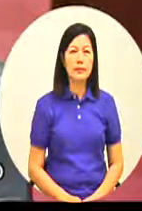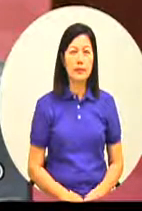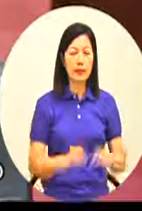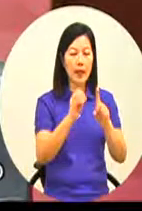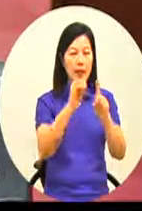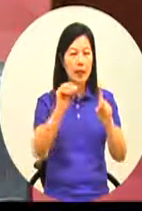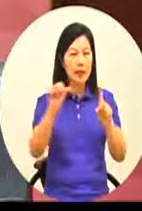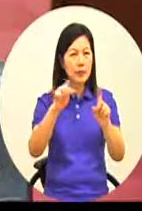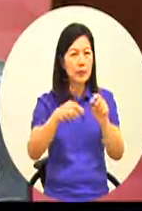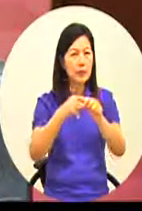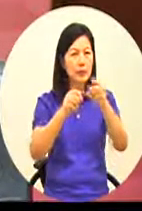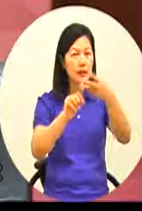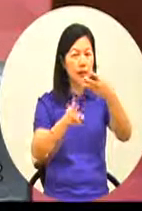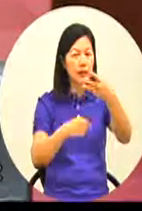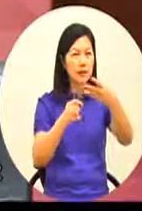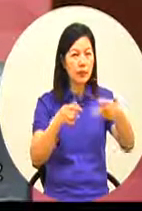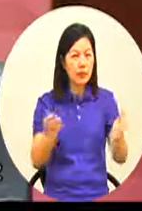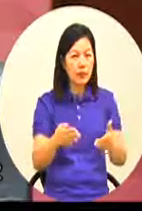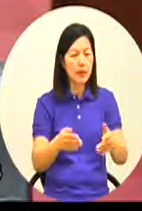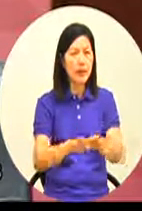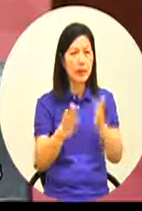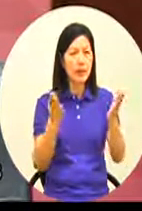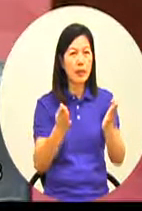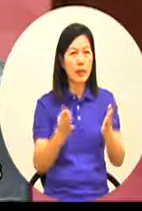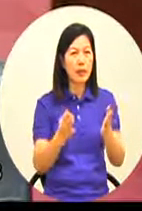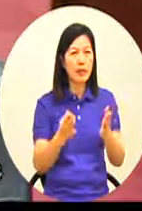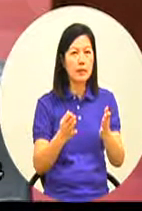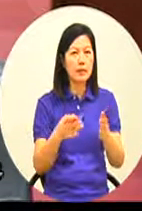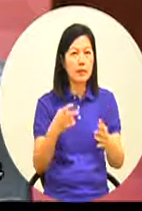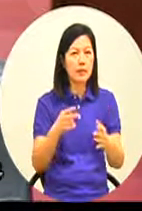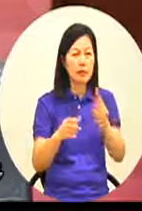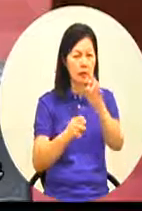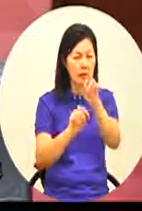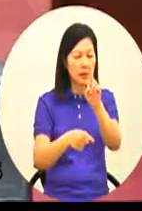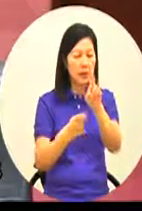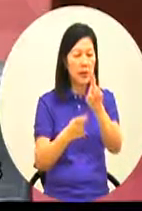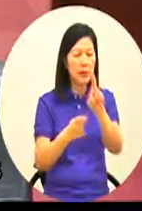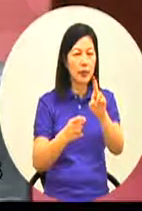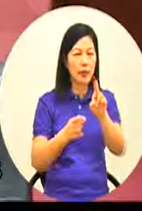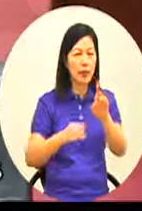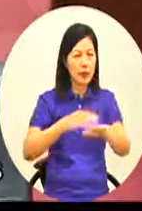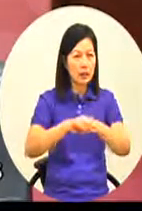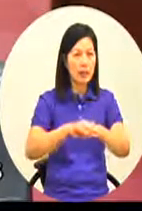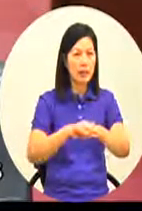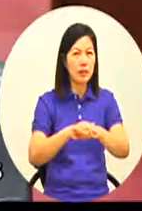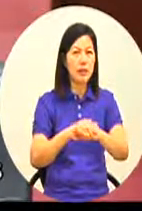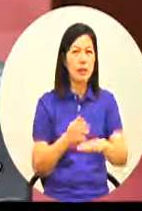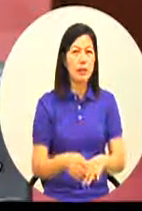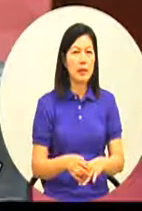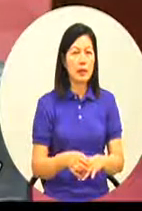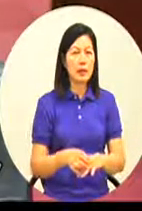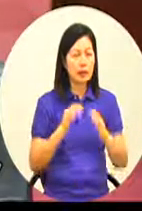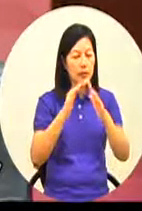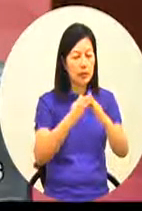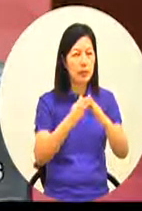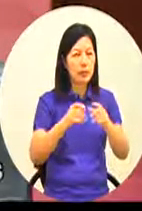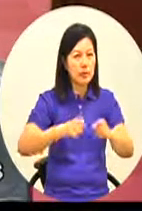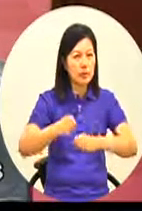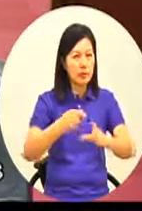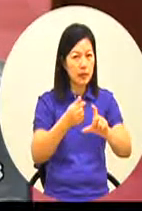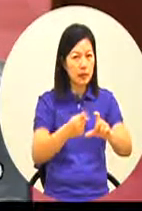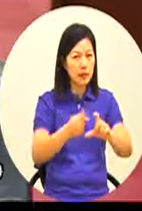1850年吼，三月开工嘛吼，八仙公区哦，预计今年12月完工嘛吼。基于位于凤山都市计划区内啊，